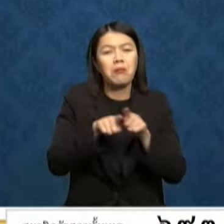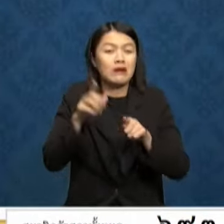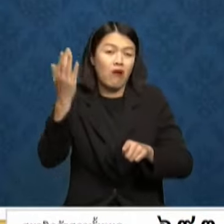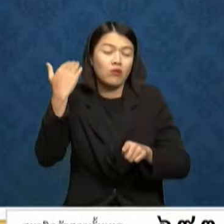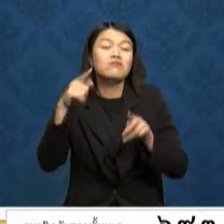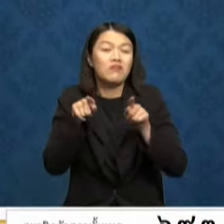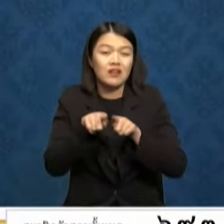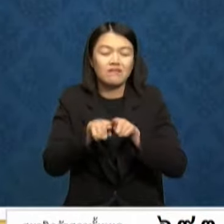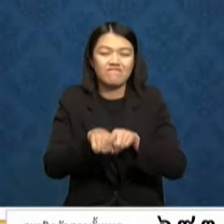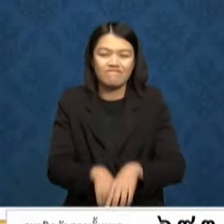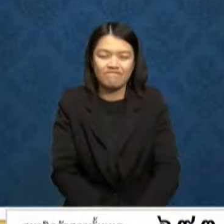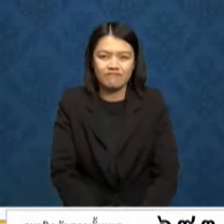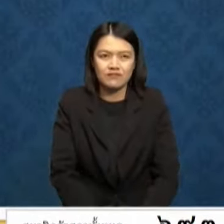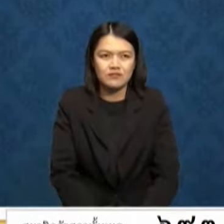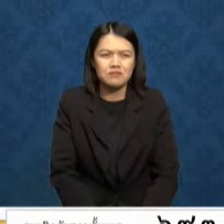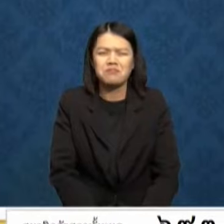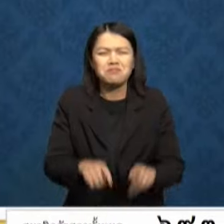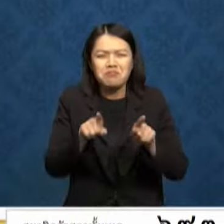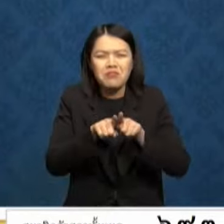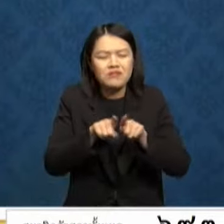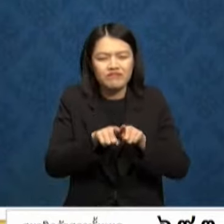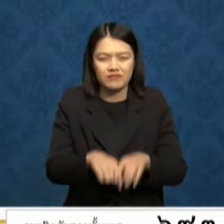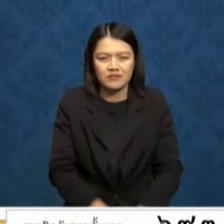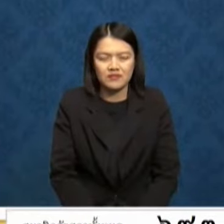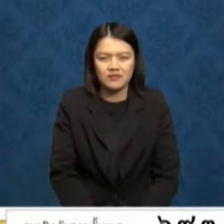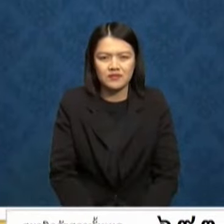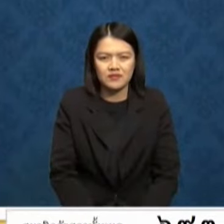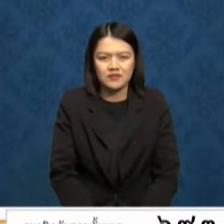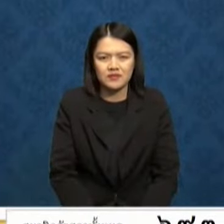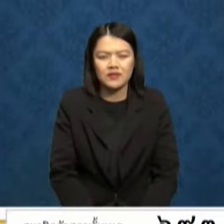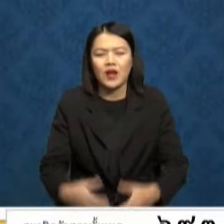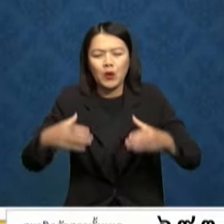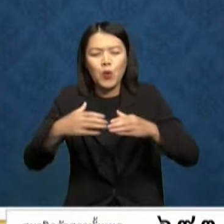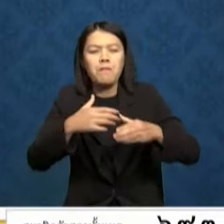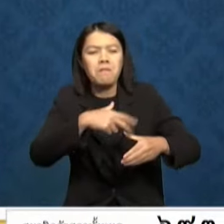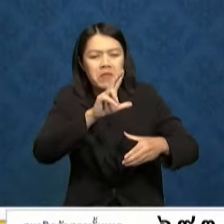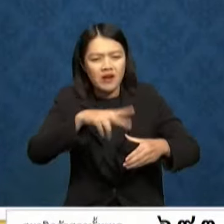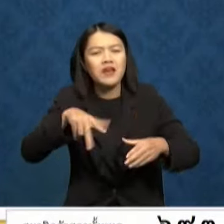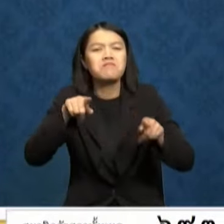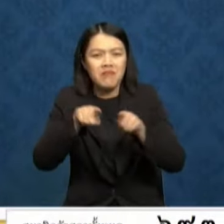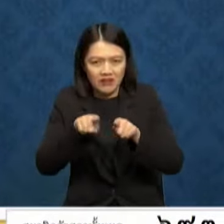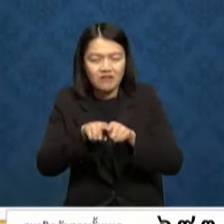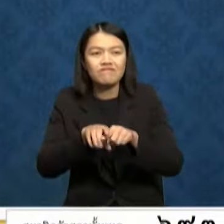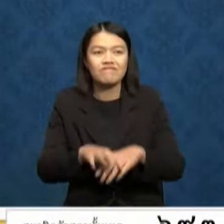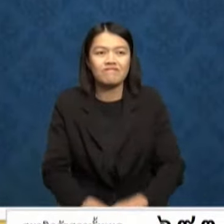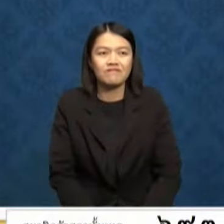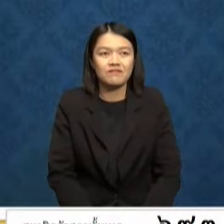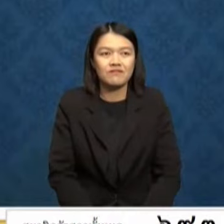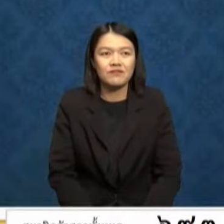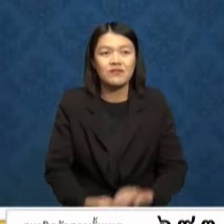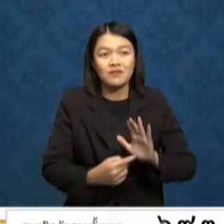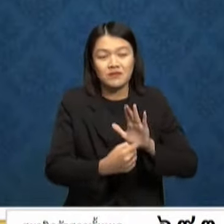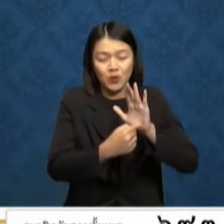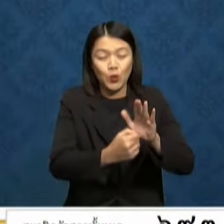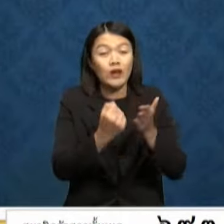ที่แล้วไม่ต่างกันเลยครับแล้วก็มีต้นทางจากพรรคเพื่อไทยเหมือนกันเอายกตัว